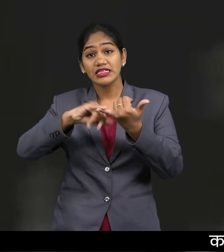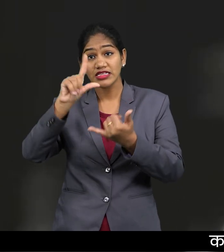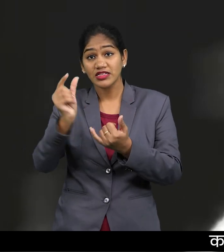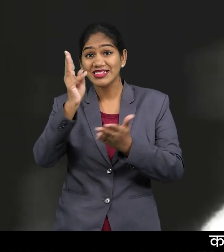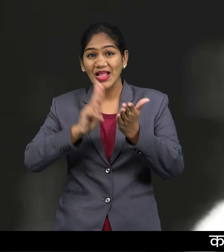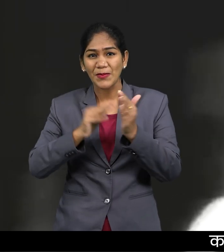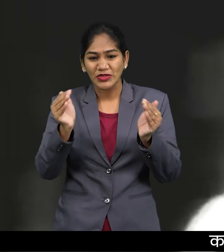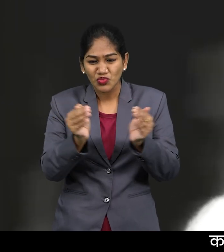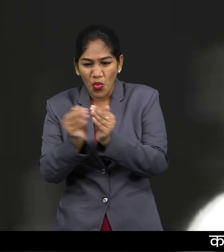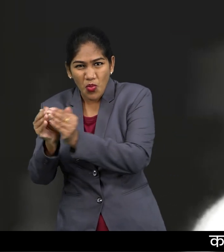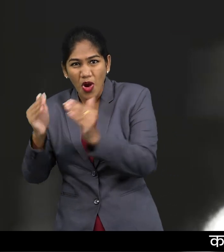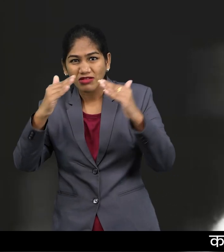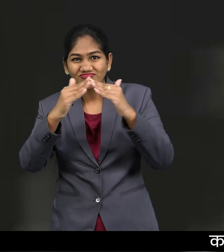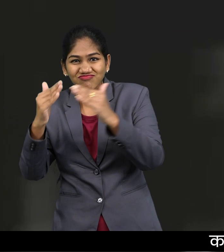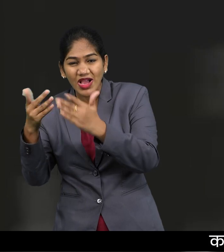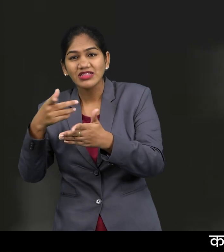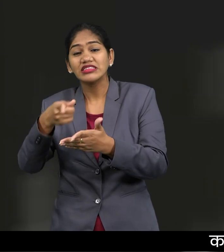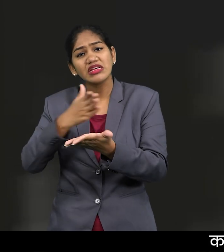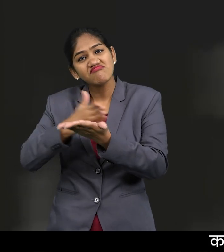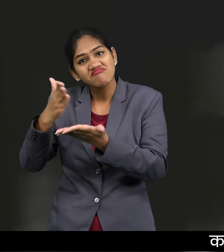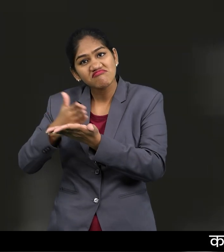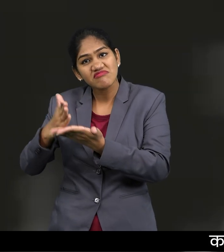कार्यक्रम लागू कर दिए गए थे।